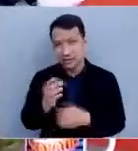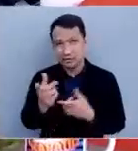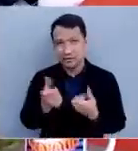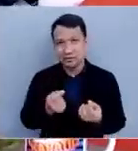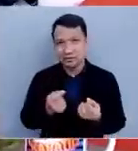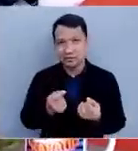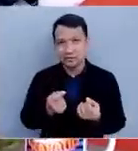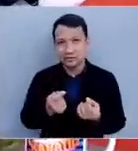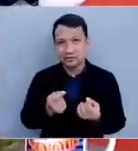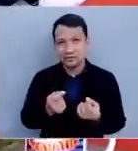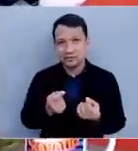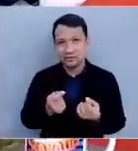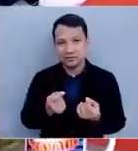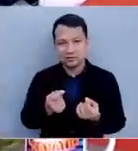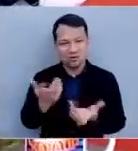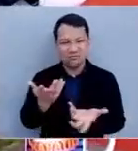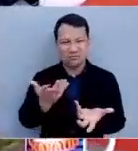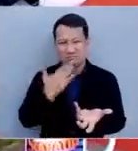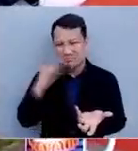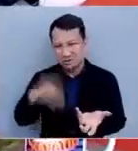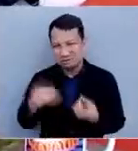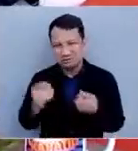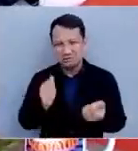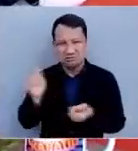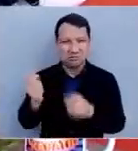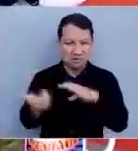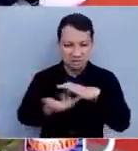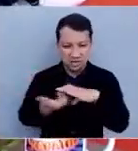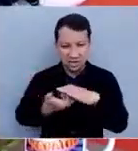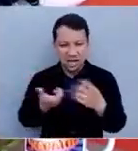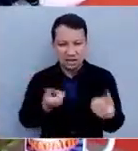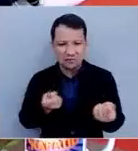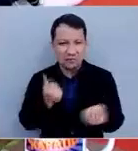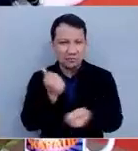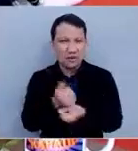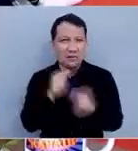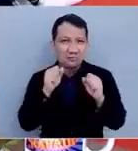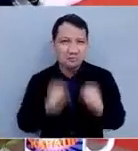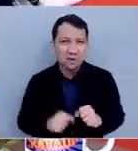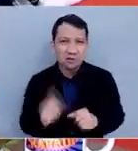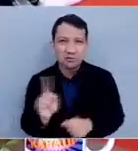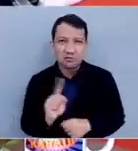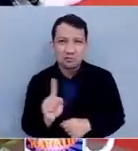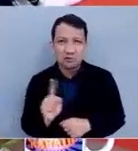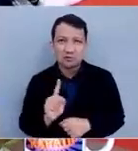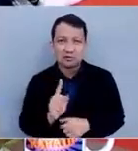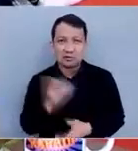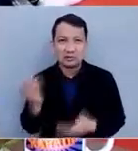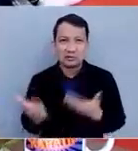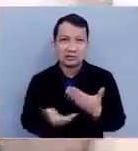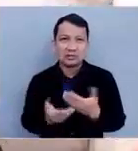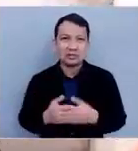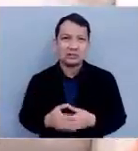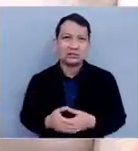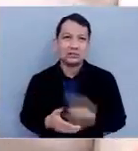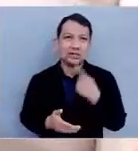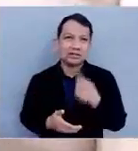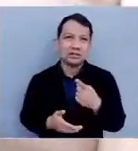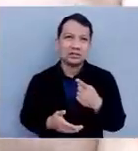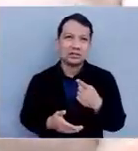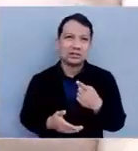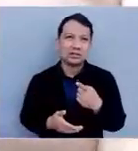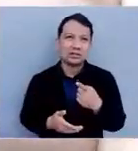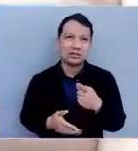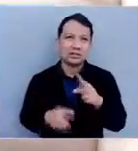ginawang pagbababoy ng mga customer na yon. Ano ba ang pwedeng kasong maharap nila? Pwede silang makasuhan